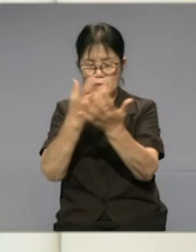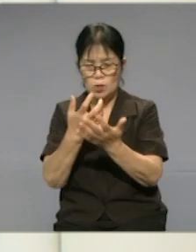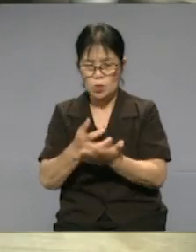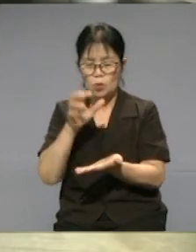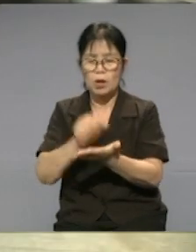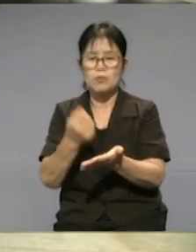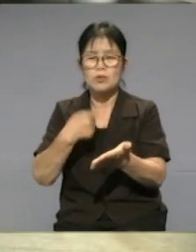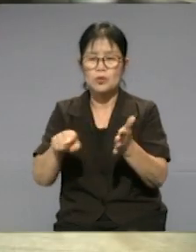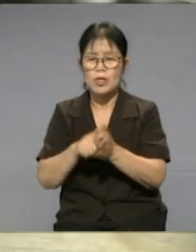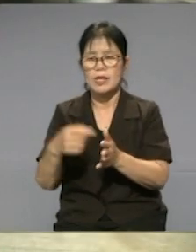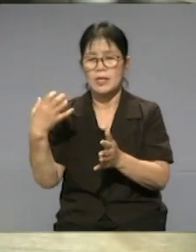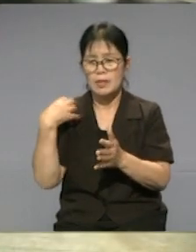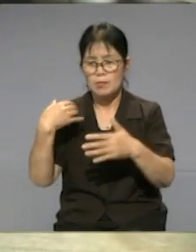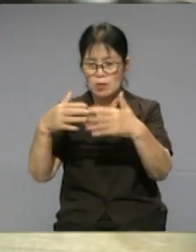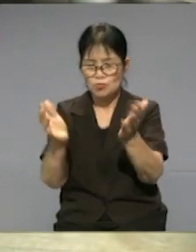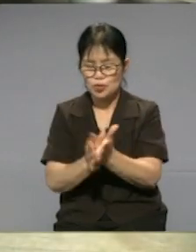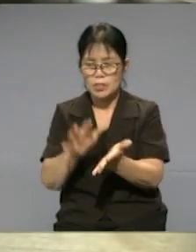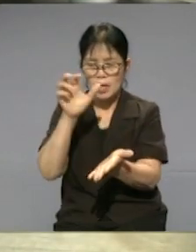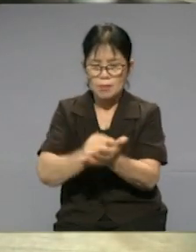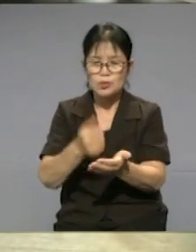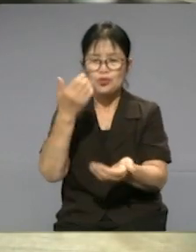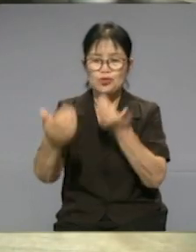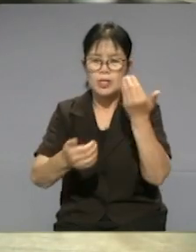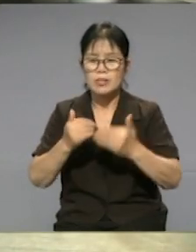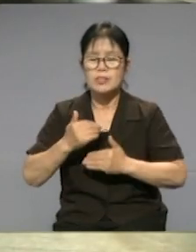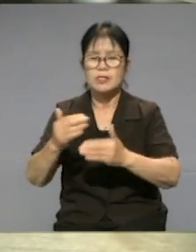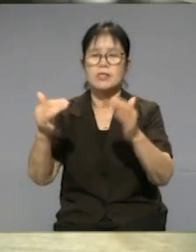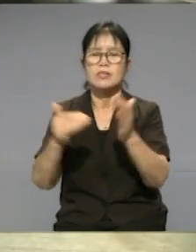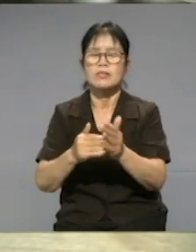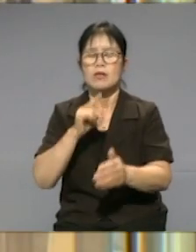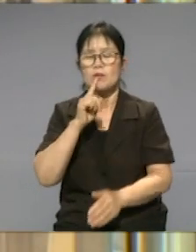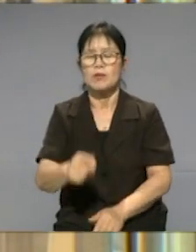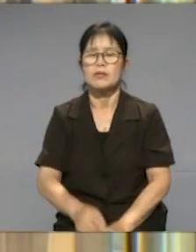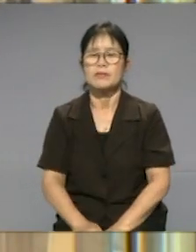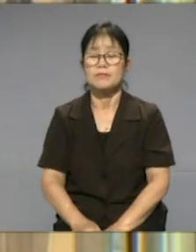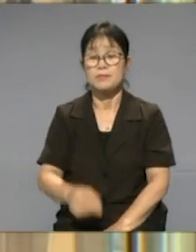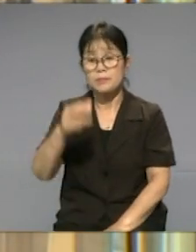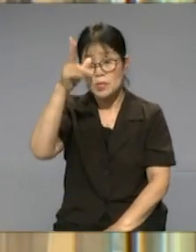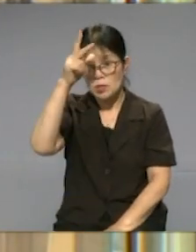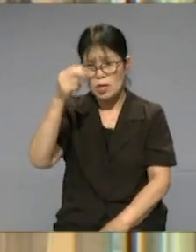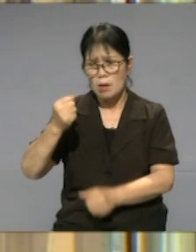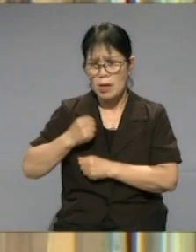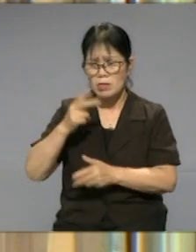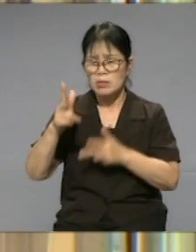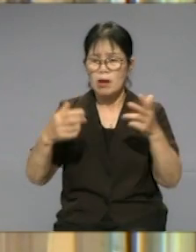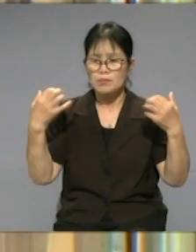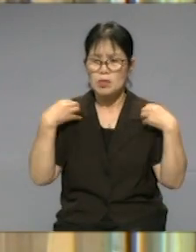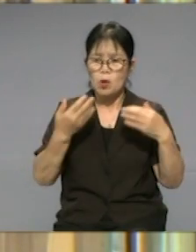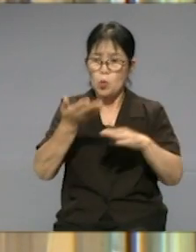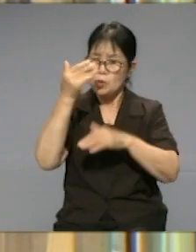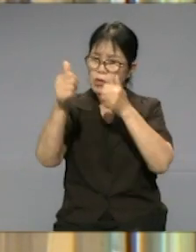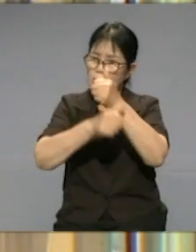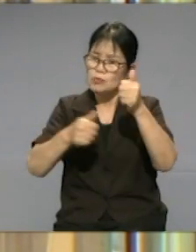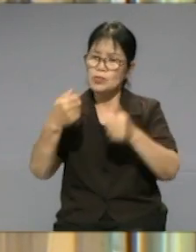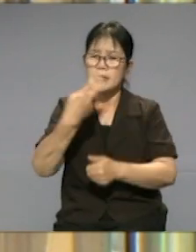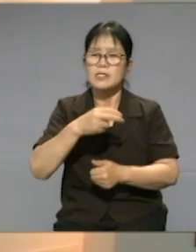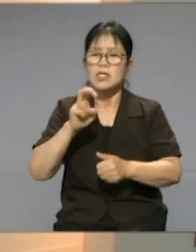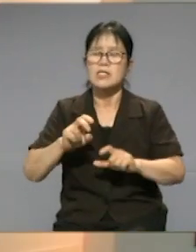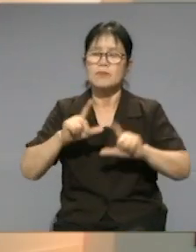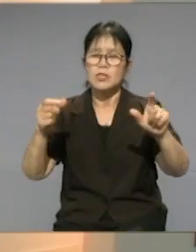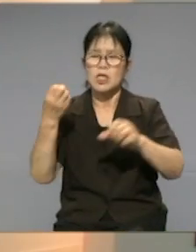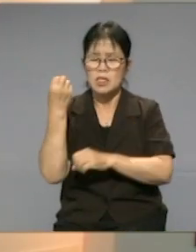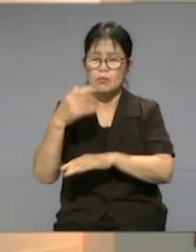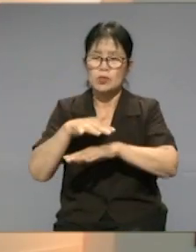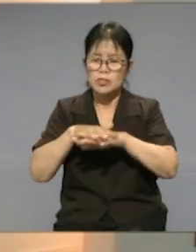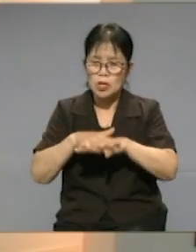위해 담당부서에 대한 압수수색을 진행했다고 밝혔습니다 경찰은 방위사업청 고위간부가 지난 2020년